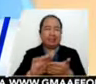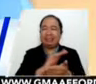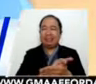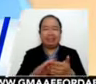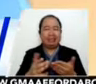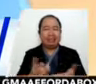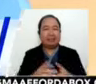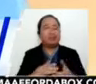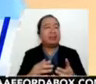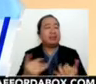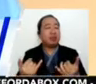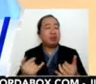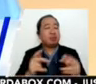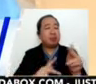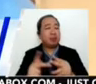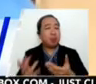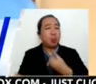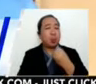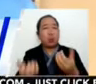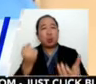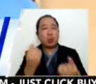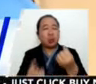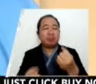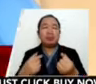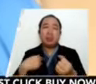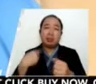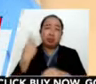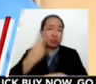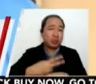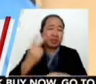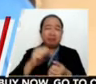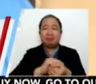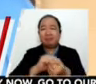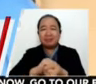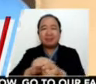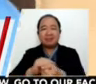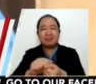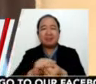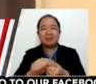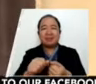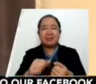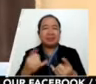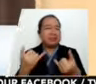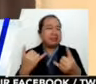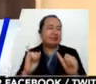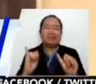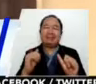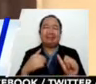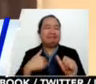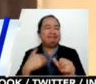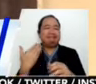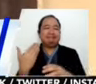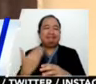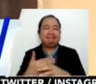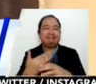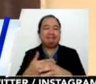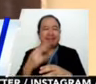residente. Dalawang araw na ako naglaba, marami sa masyado ang naglulubog sa baha.